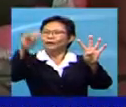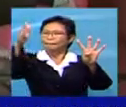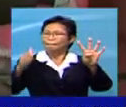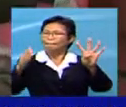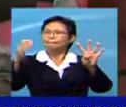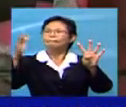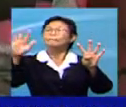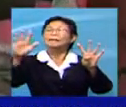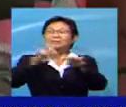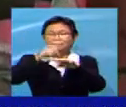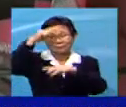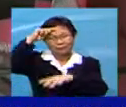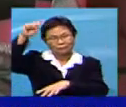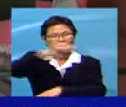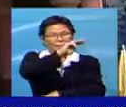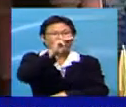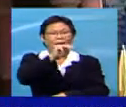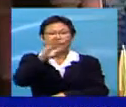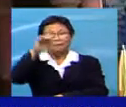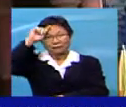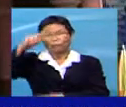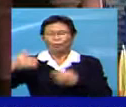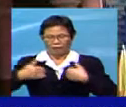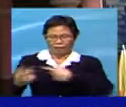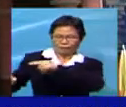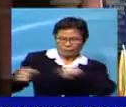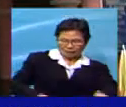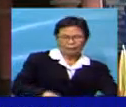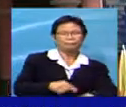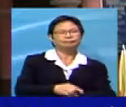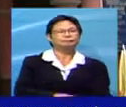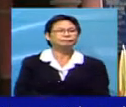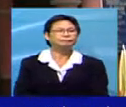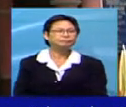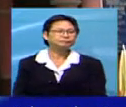Terengganu. Terhadir Menteri Besar Terengganu, Datuk Seri Ahmad Razif Abdul Rahman.